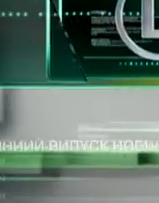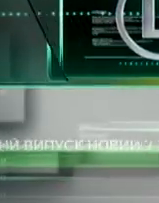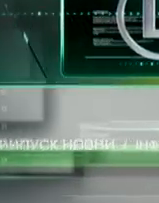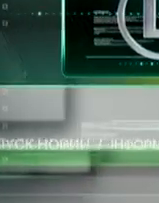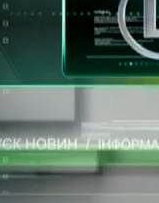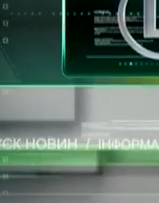Дякую за перегляд!